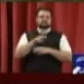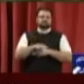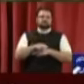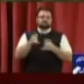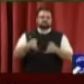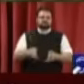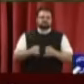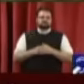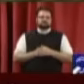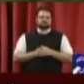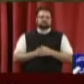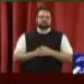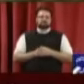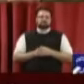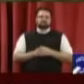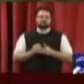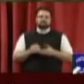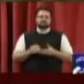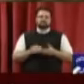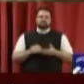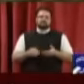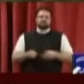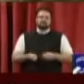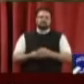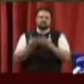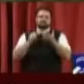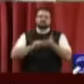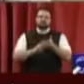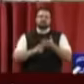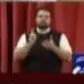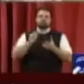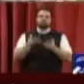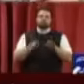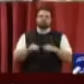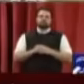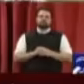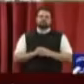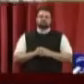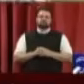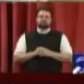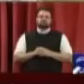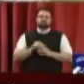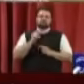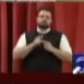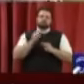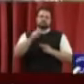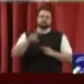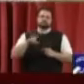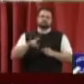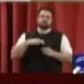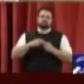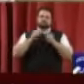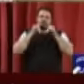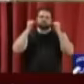nemuririi, plus că tu ești zâmbitoare tot timpul iar... Dar observ că în loc să slăbesc mă umflu. Nu, dar asta nu de la Nu, e de la